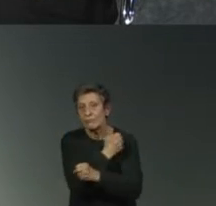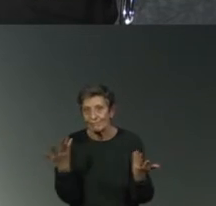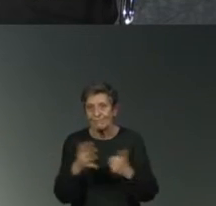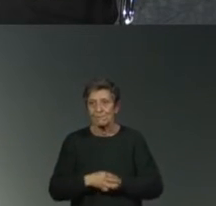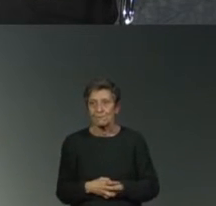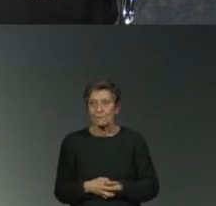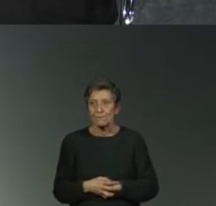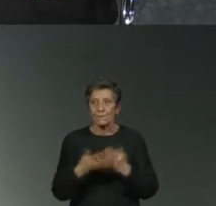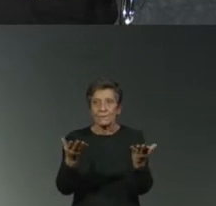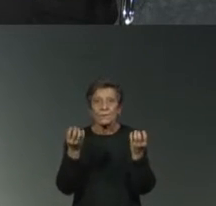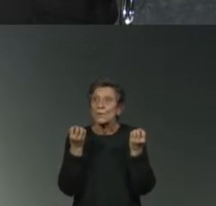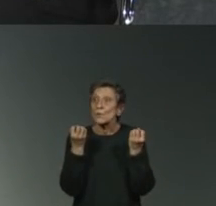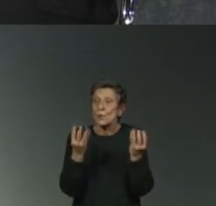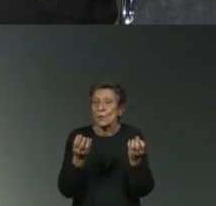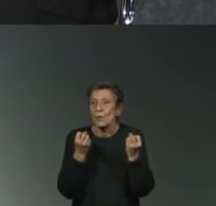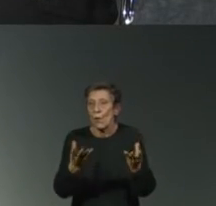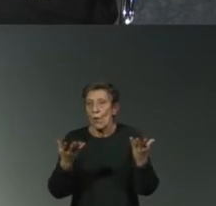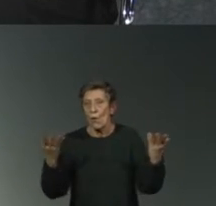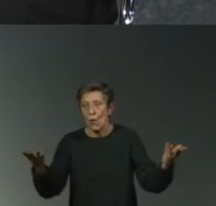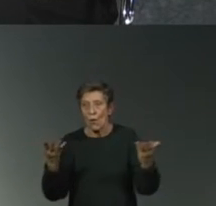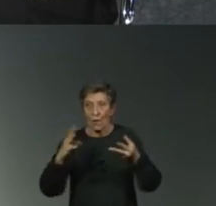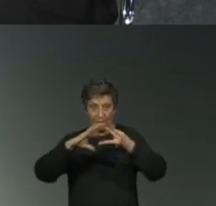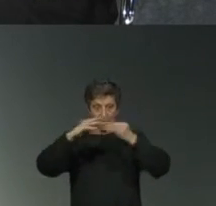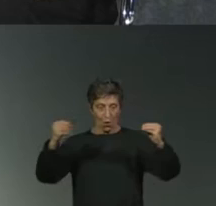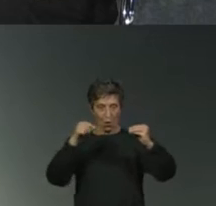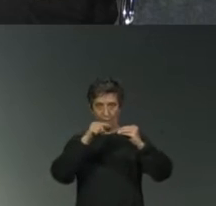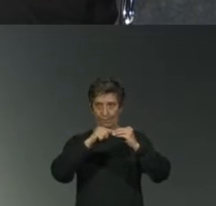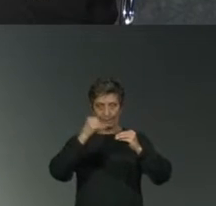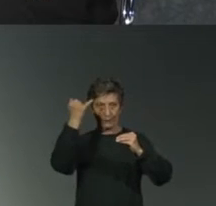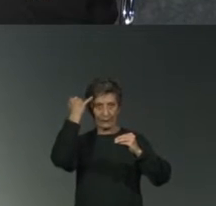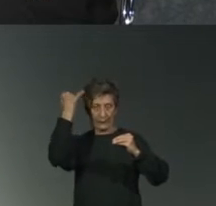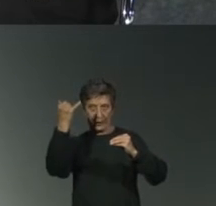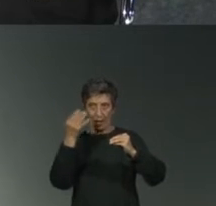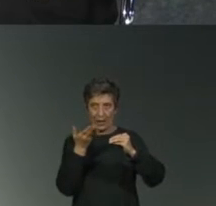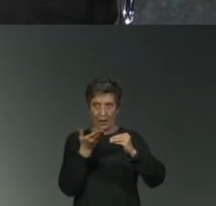Souvent, sont contenus dans des idées de forme,